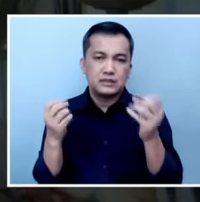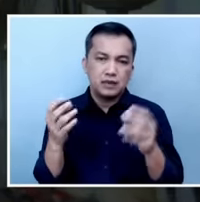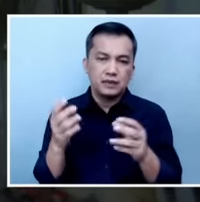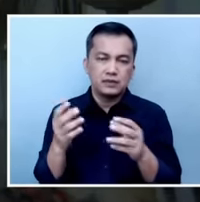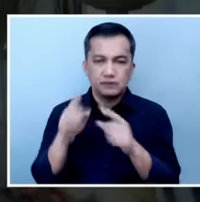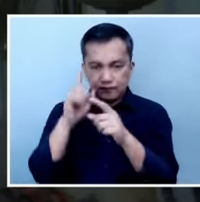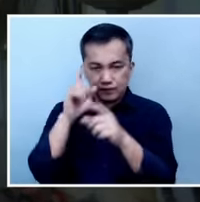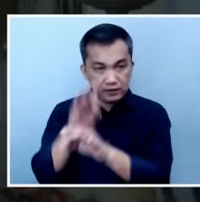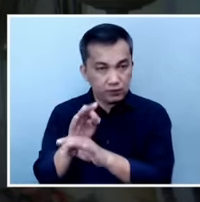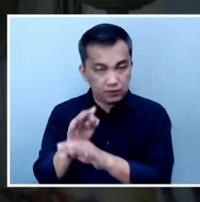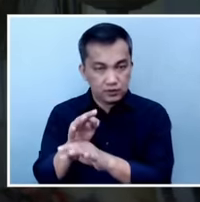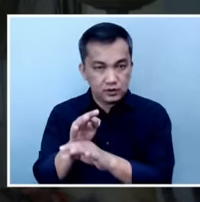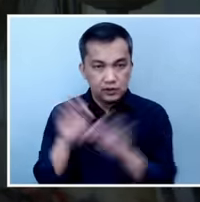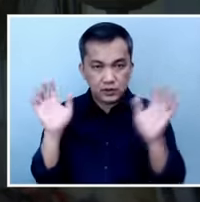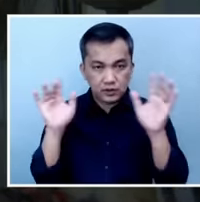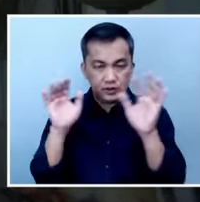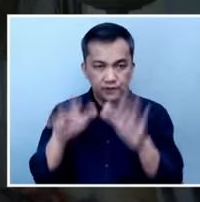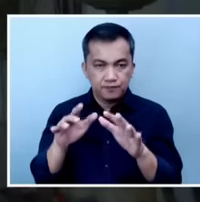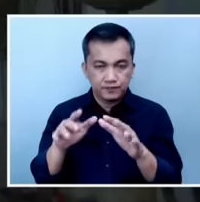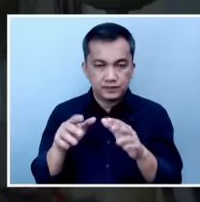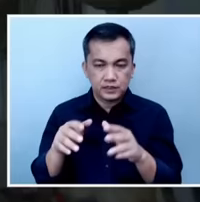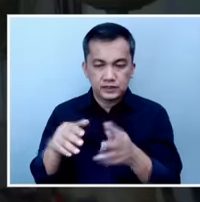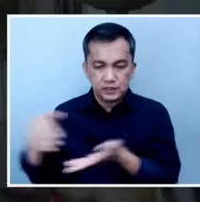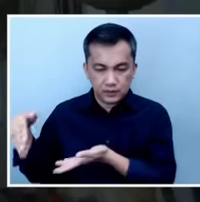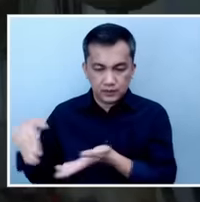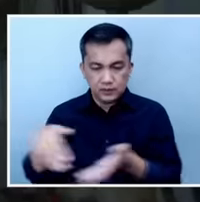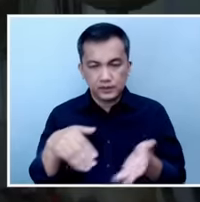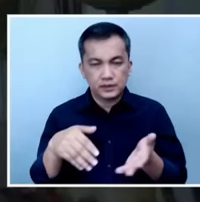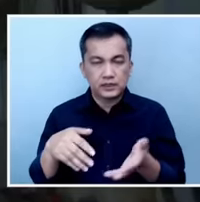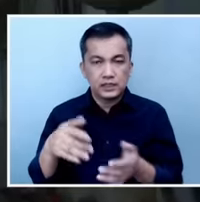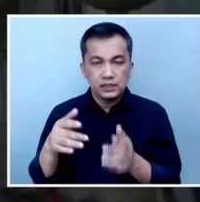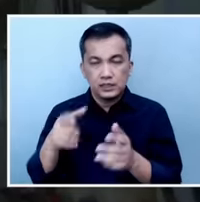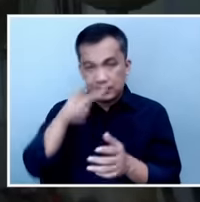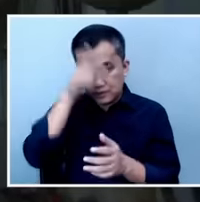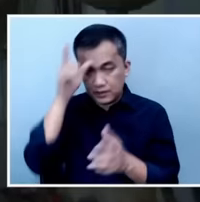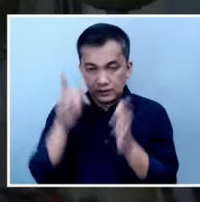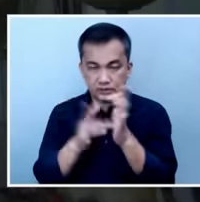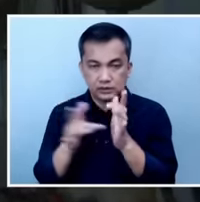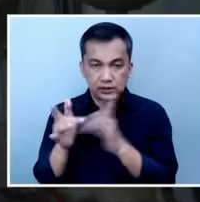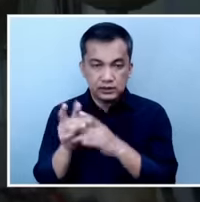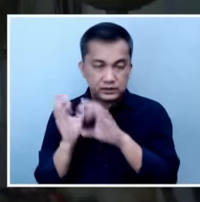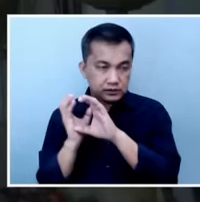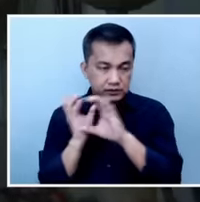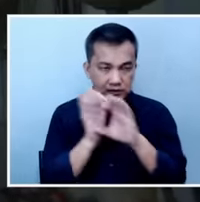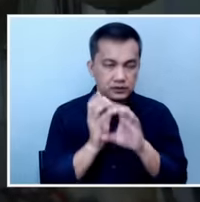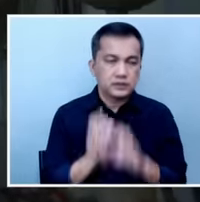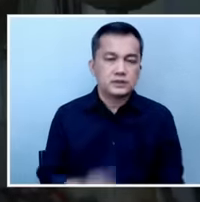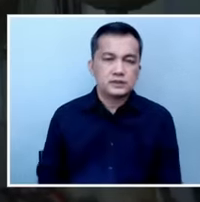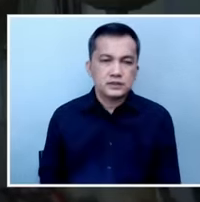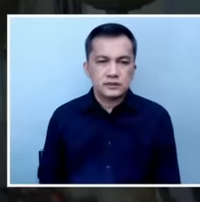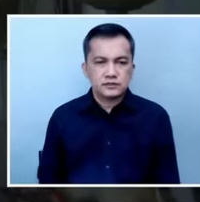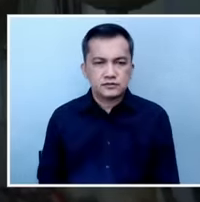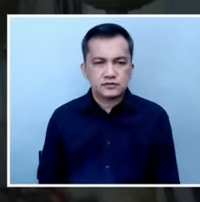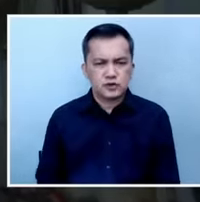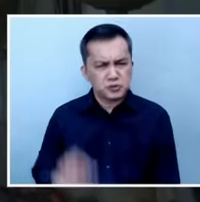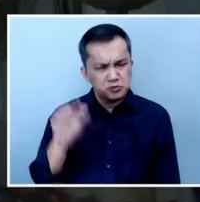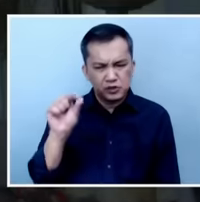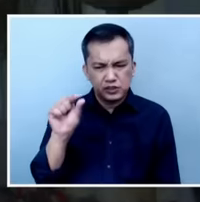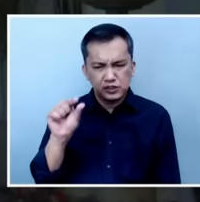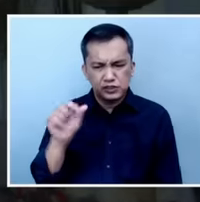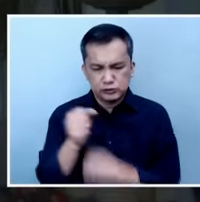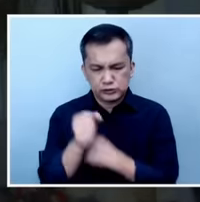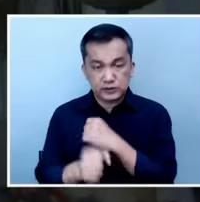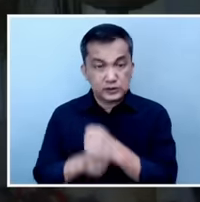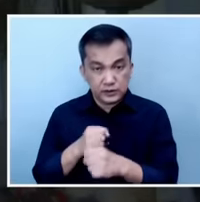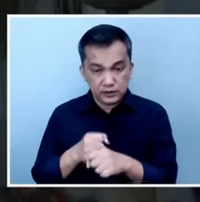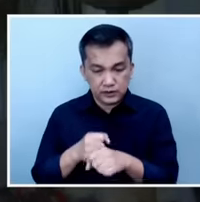debotong dumagsa sa mga daraanan ng andas ng poong itim na Nazareno. Maliit na sakripisyo nila ito sa mga